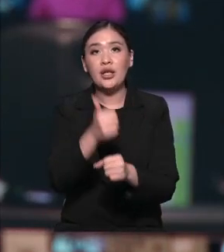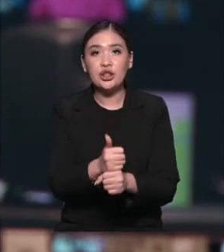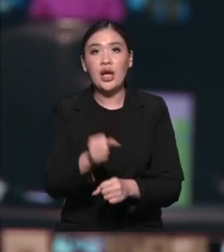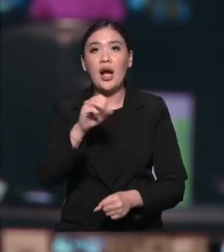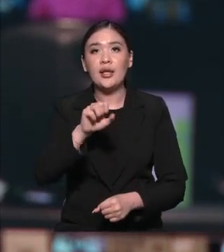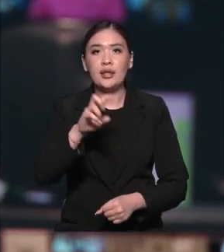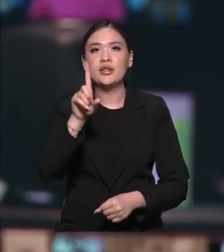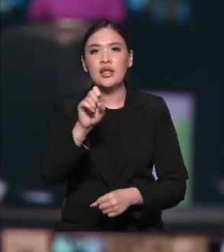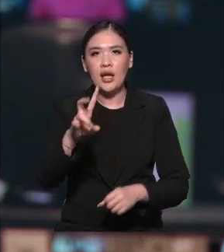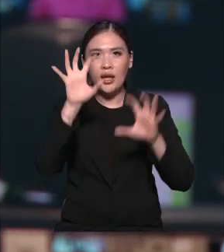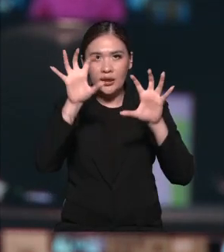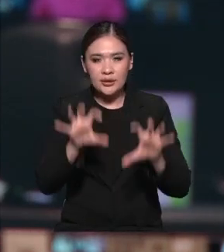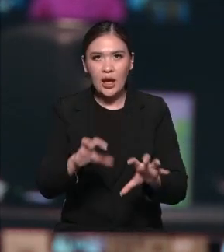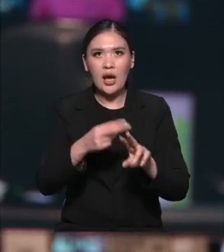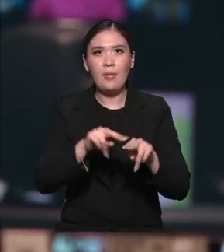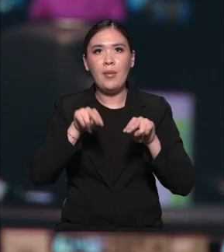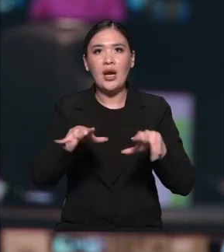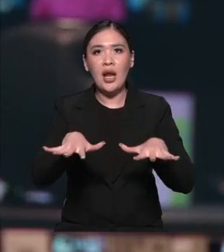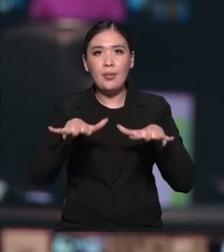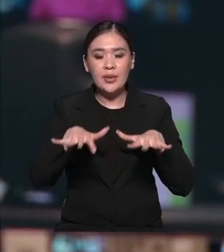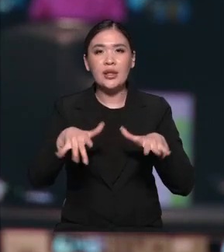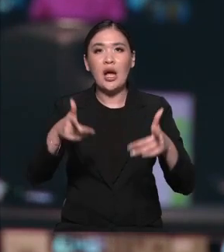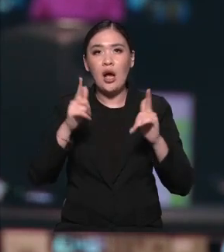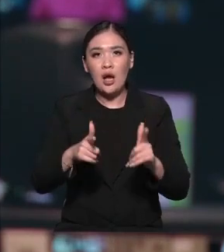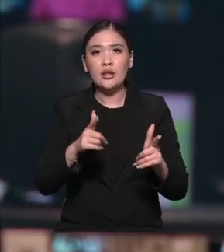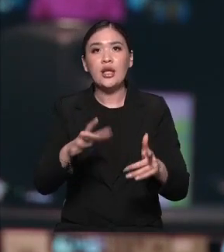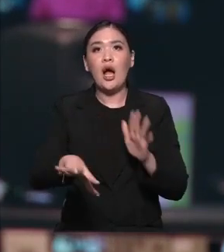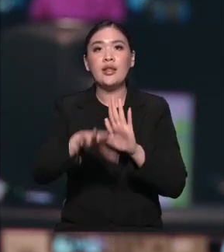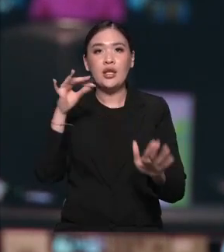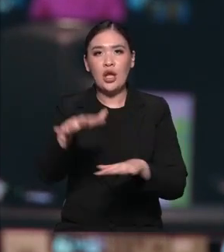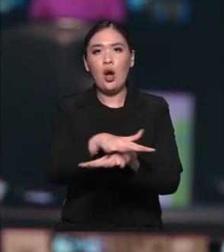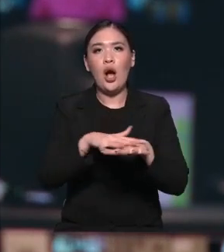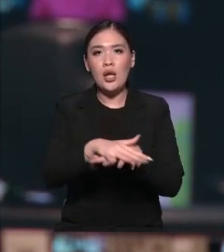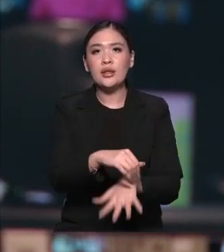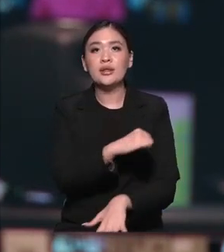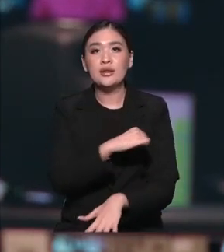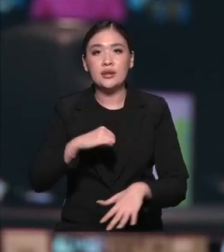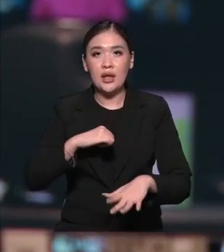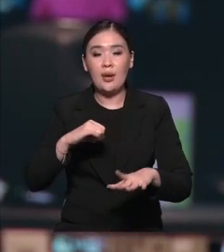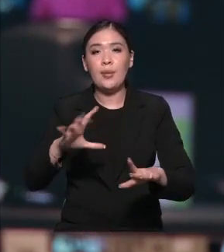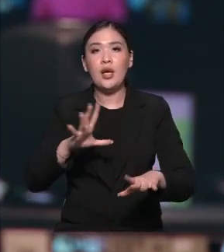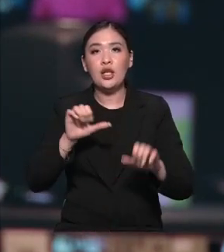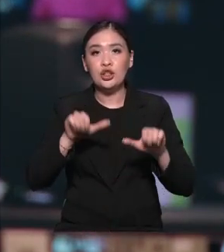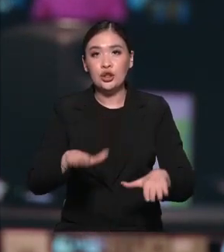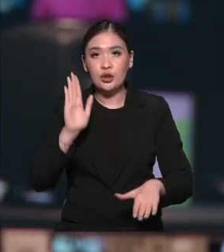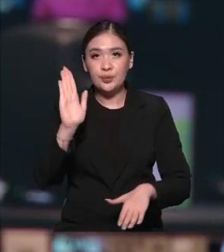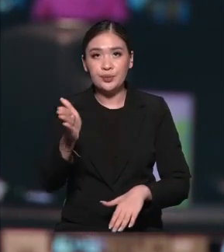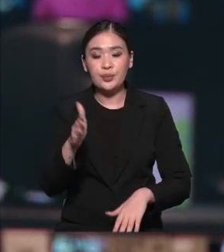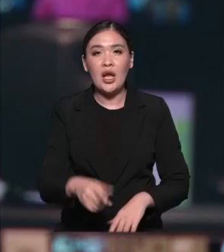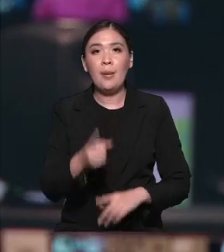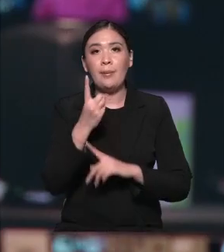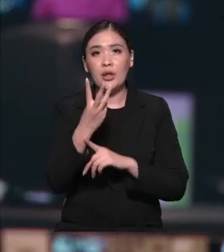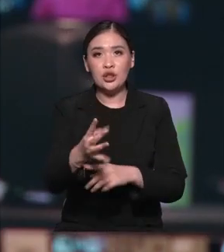заңға өзгерістерді парламент қабылдап келсе, бұл жолы таңдауды халық жасап жатыр деген еді. Бірінші мәселеге нүкте